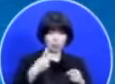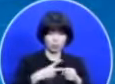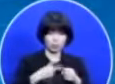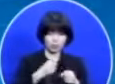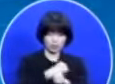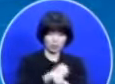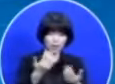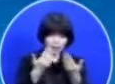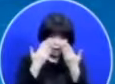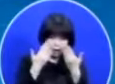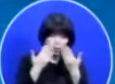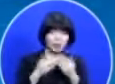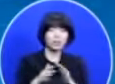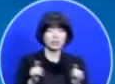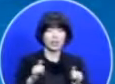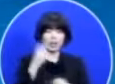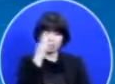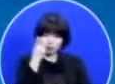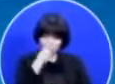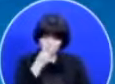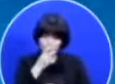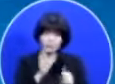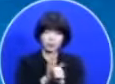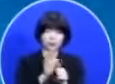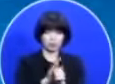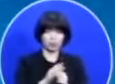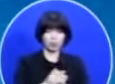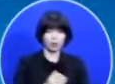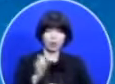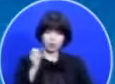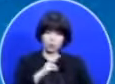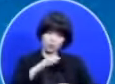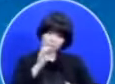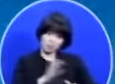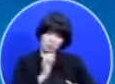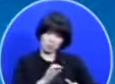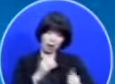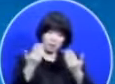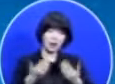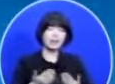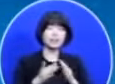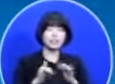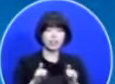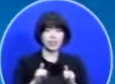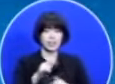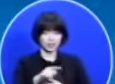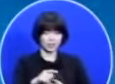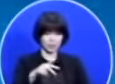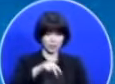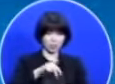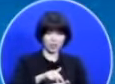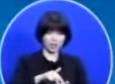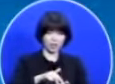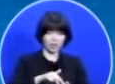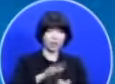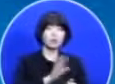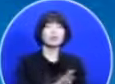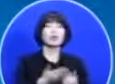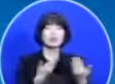갇힌 사람들을 보살피고 그리고 핍박 당하는 자를 그들의 편에서 주는 것